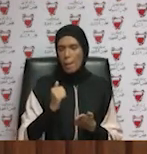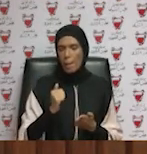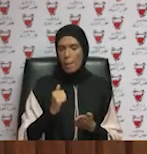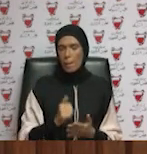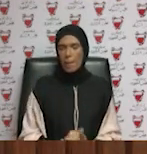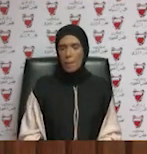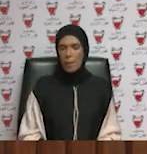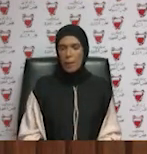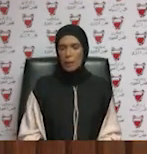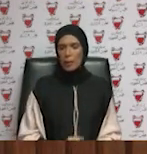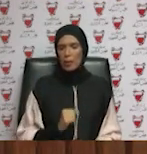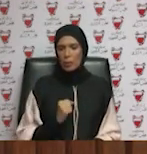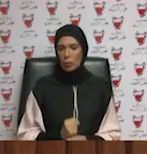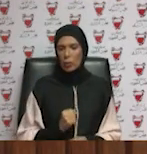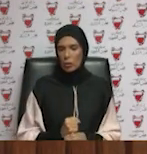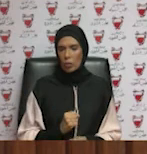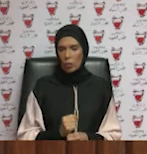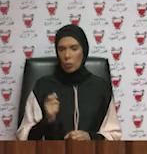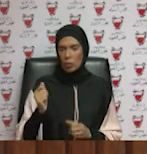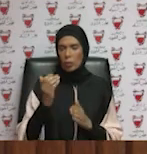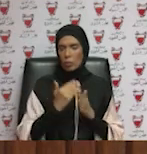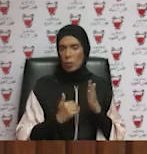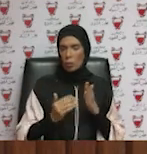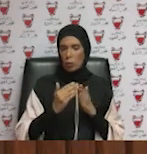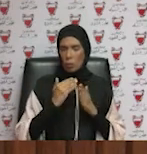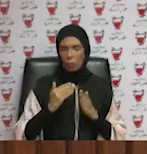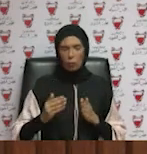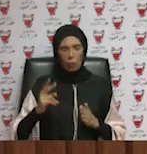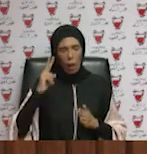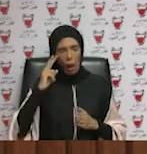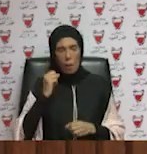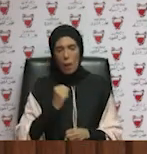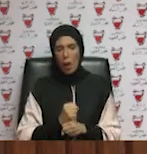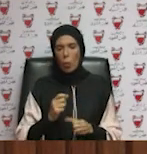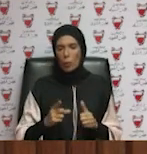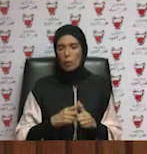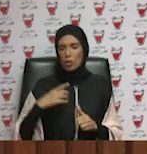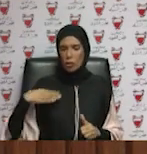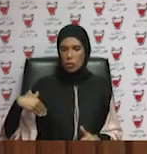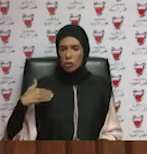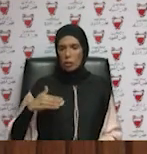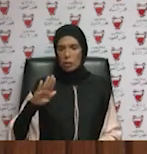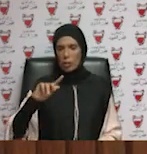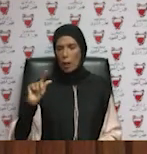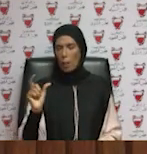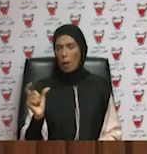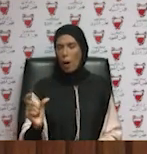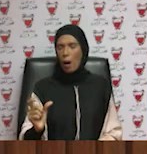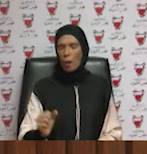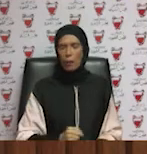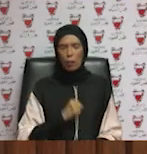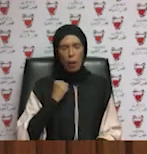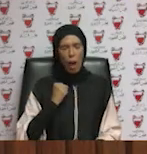تقديرنا الكبير لوزارة المالية وعلى رأسها معالي الوزير وما يقوم